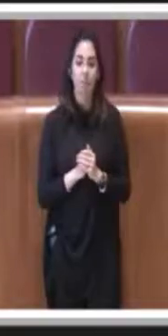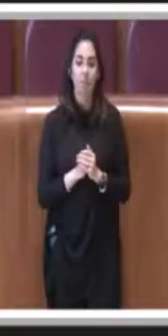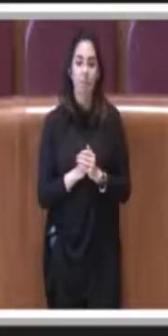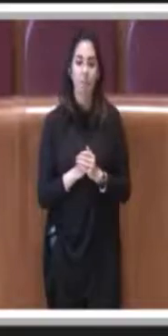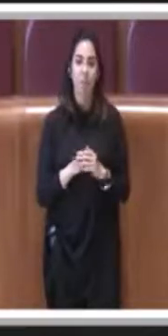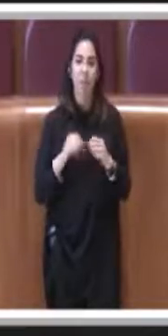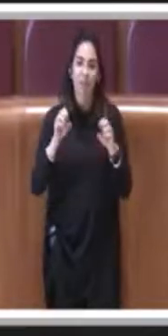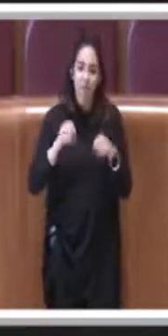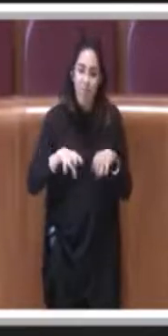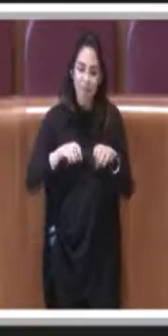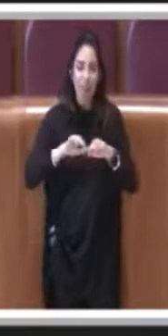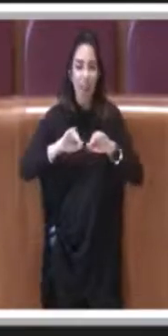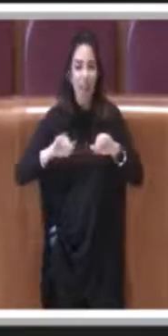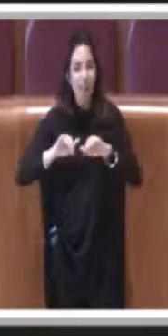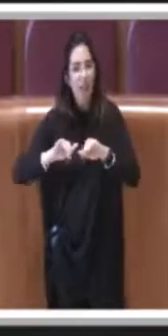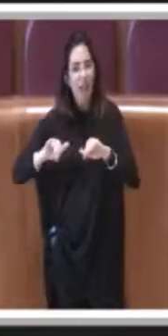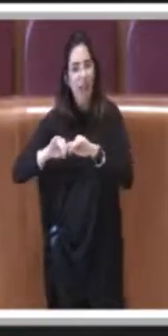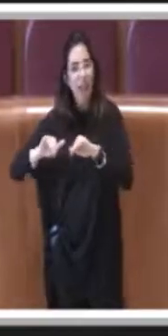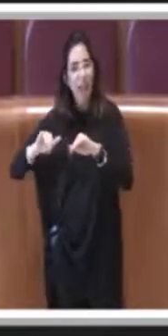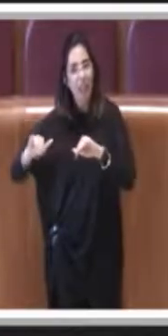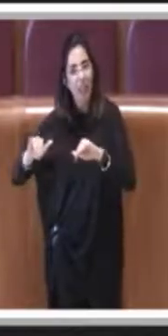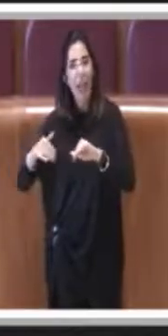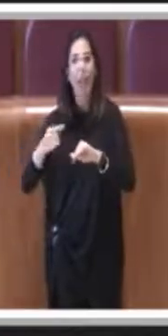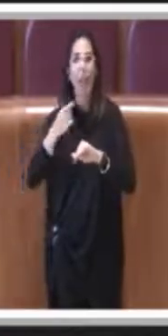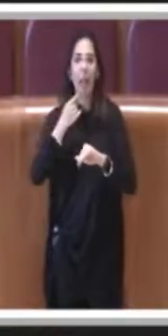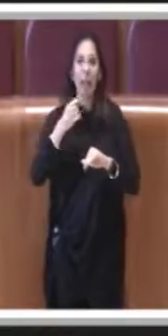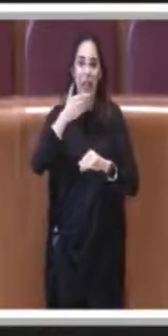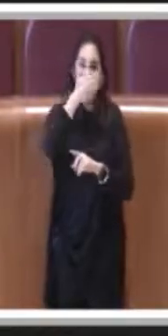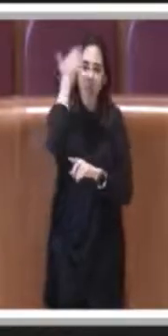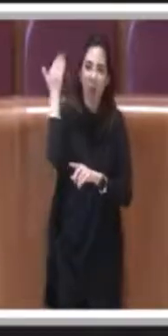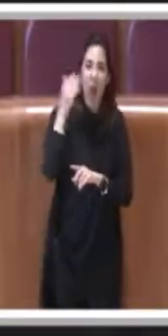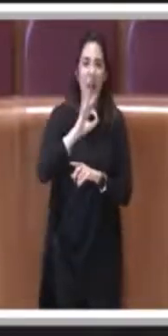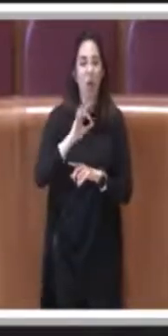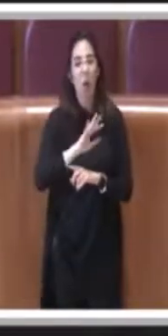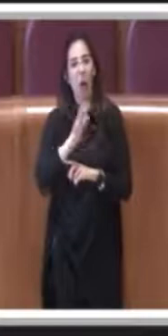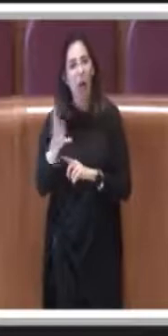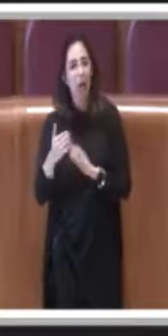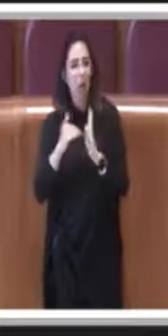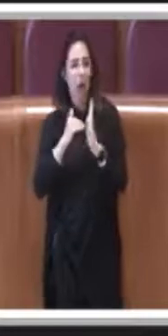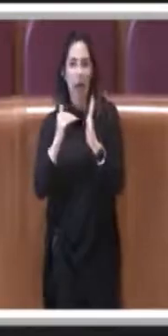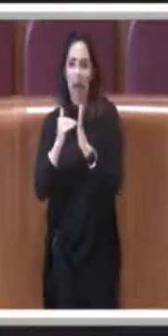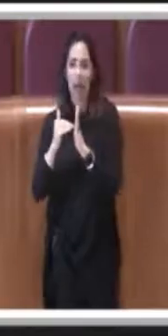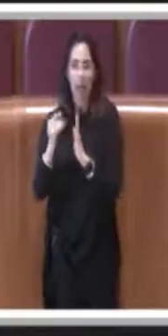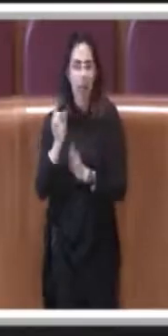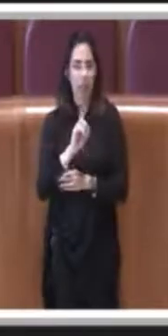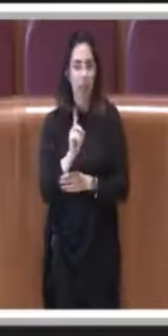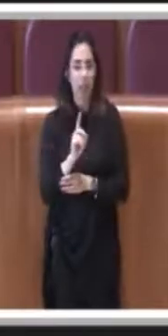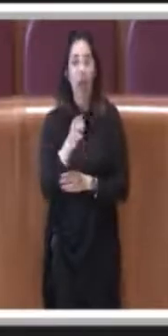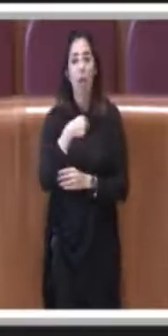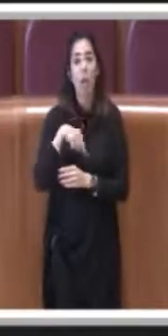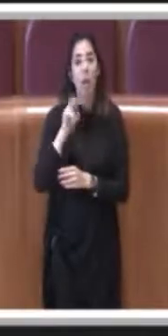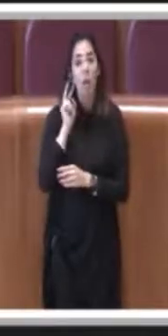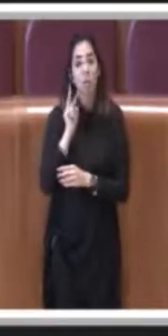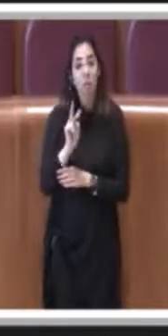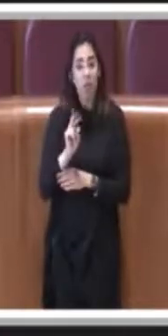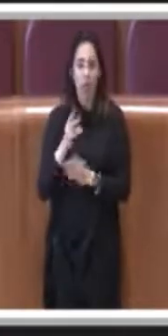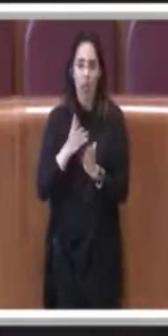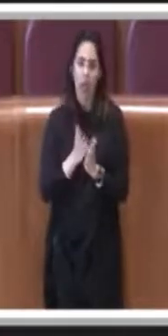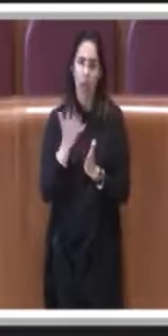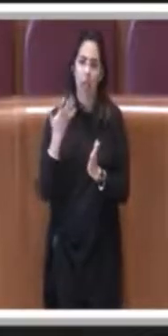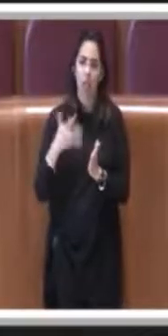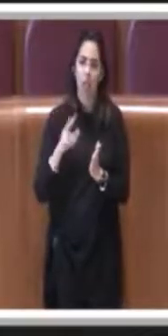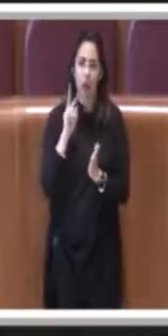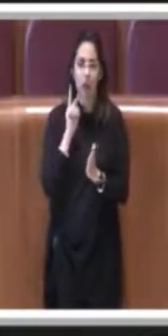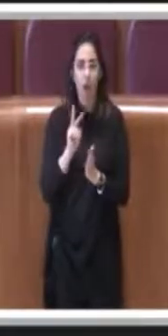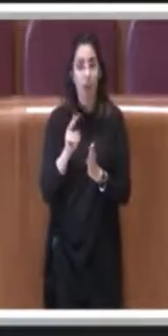le utenze non domestiche abbiamo verificato nel corso di questi anni sono dettate anche dal fatto